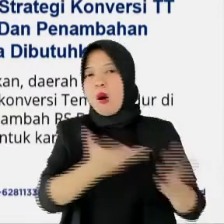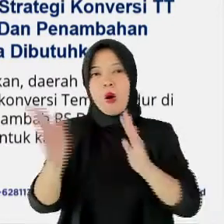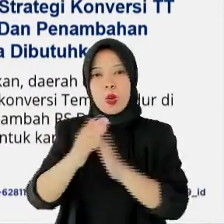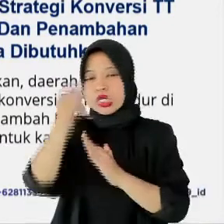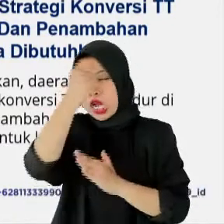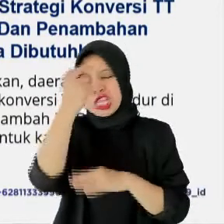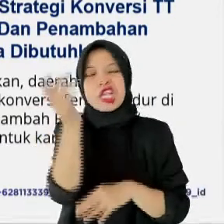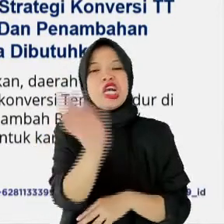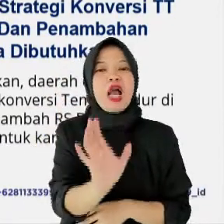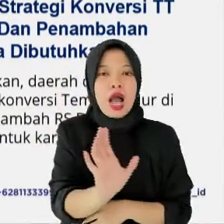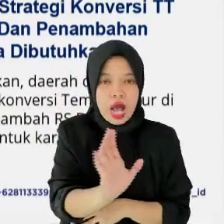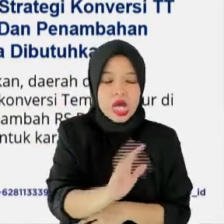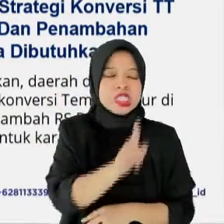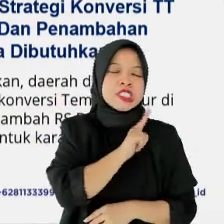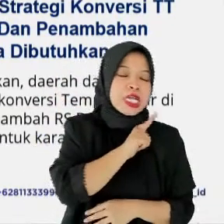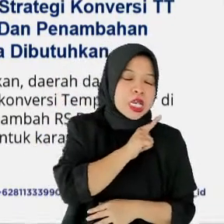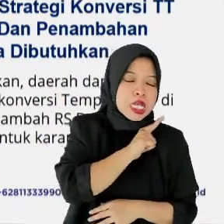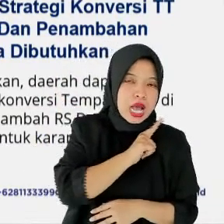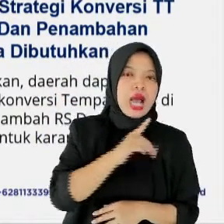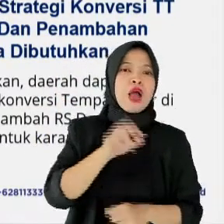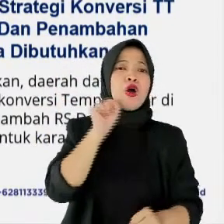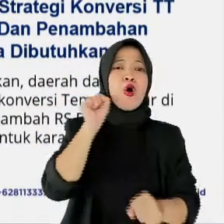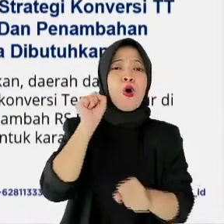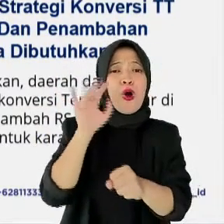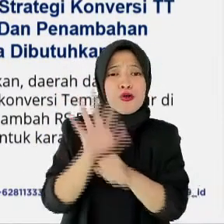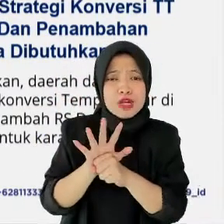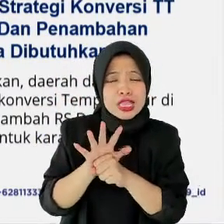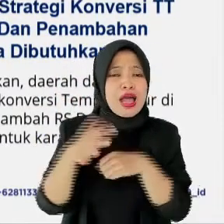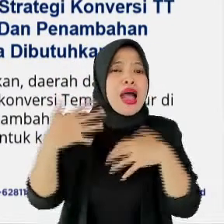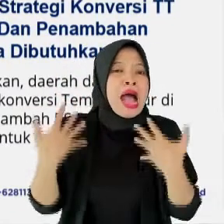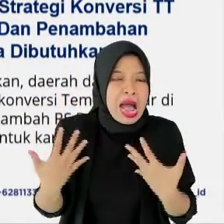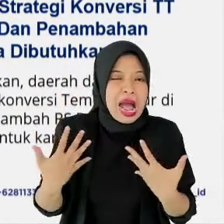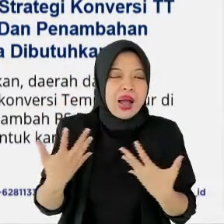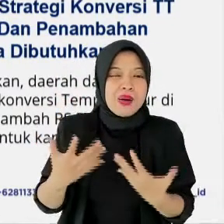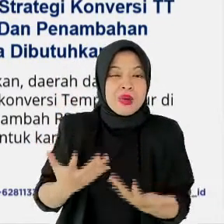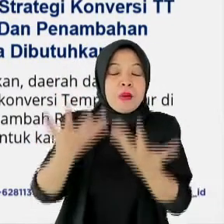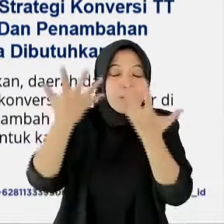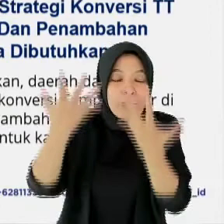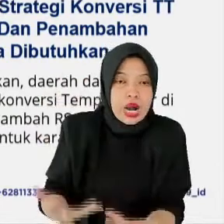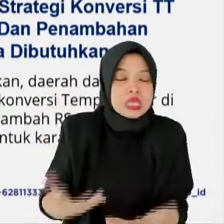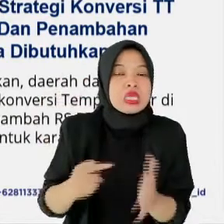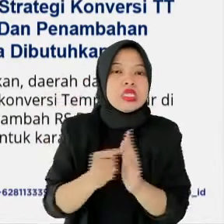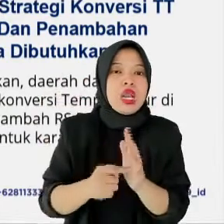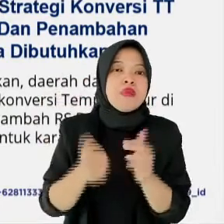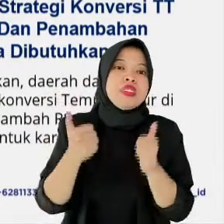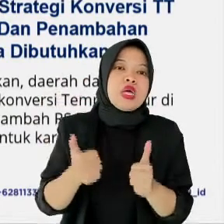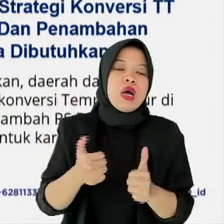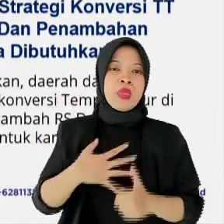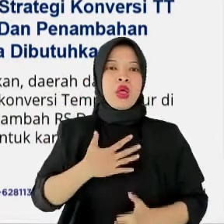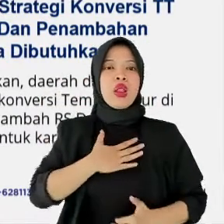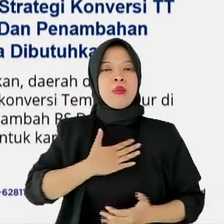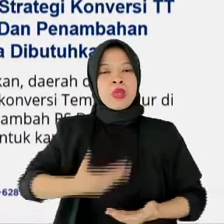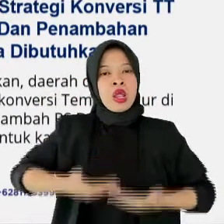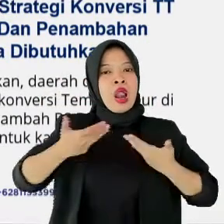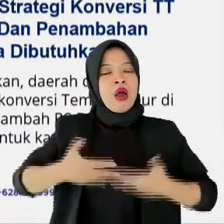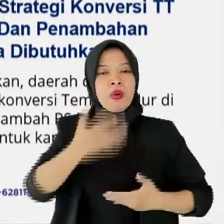ke rumah sakit. Masalahnya untuk COVID-19 ini, perburukan dapat terjadi dengan cepat, dan ini masalahnya kepernafasan. Makanya